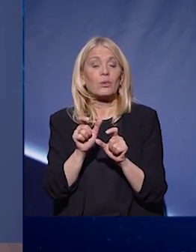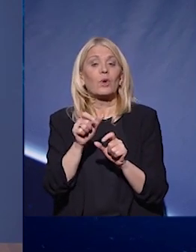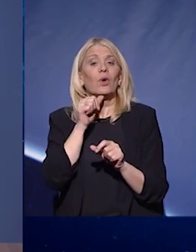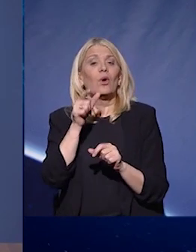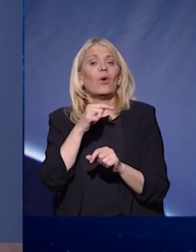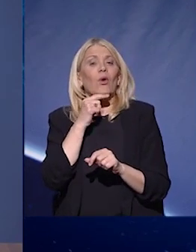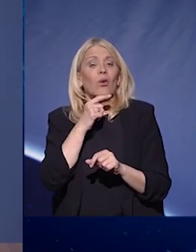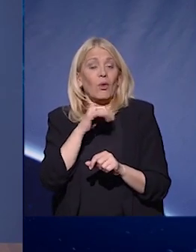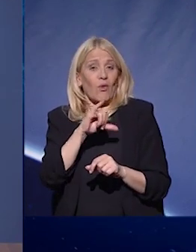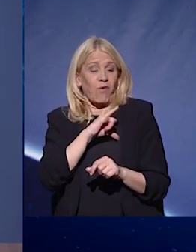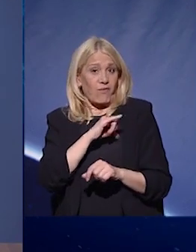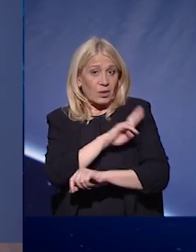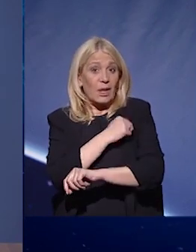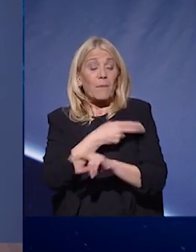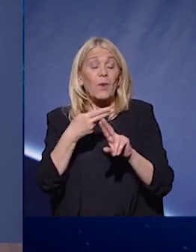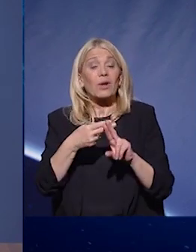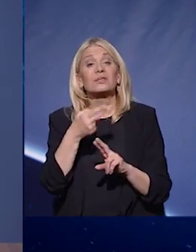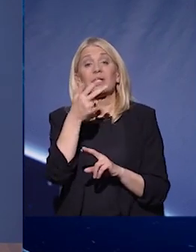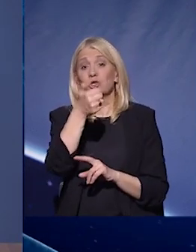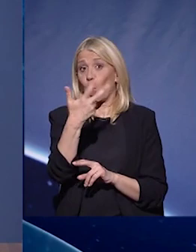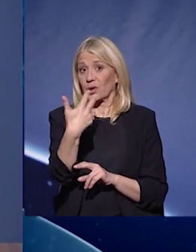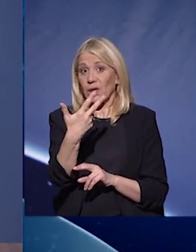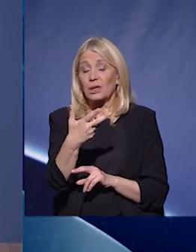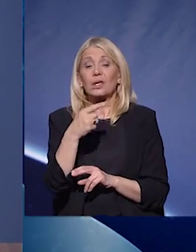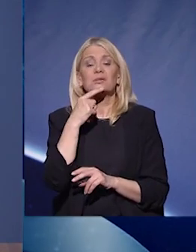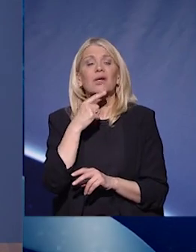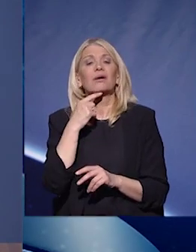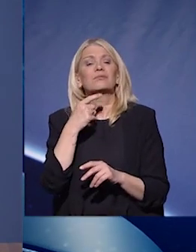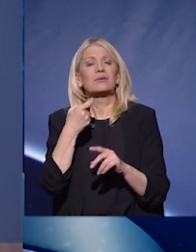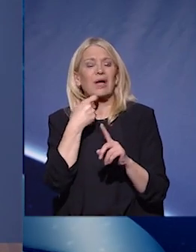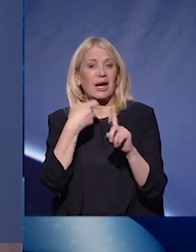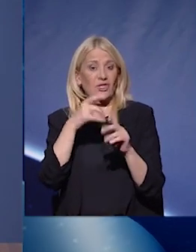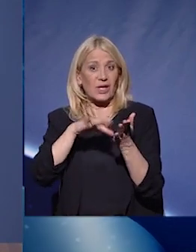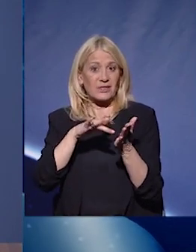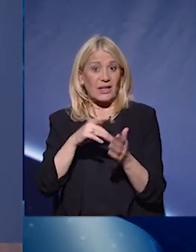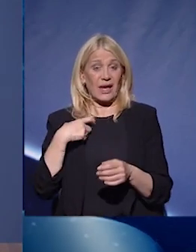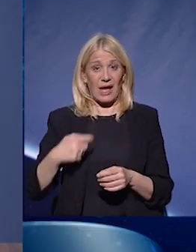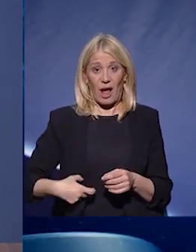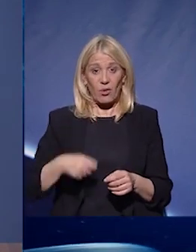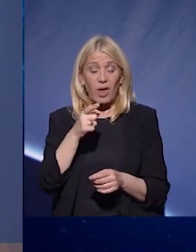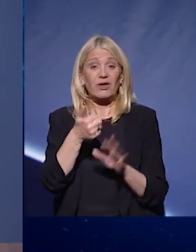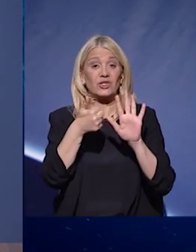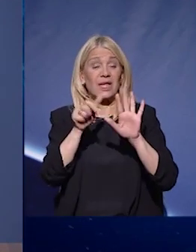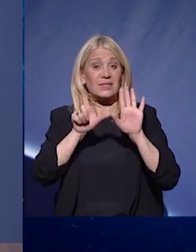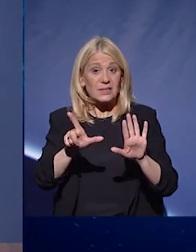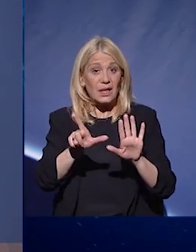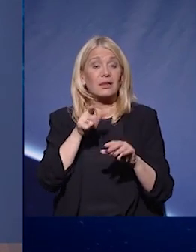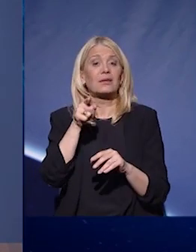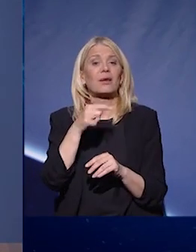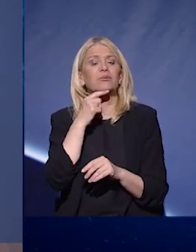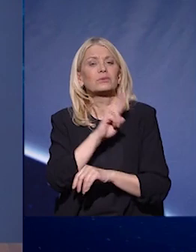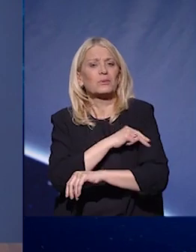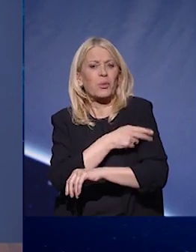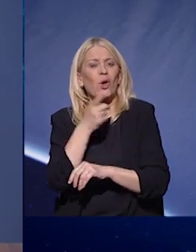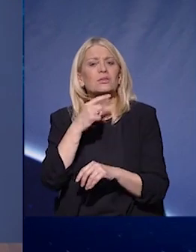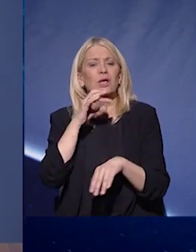Kliničkom centru Vojvodine, 130. U Kliničkom centru Kragujevac, 67. U Kliničko-bolničkom